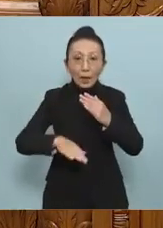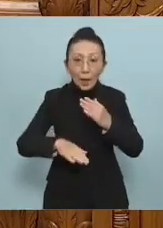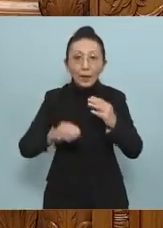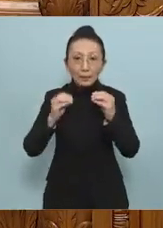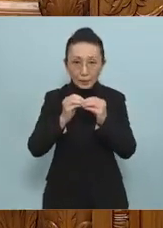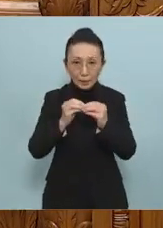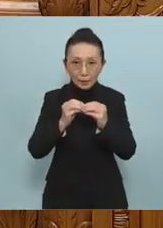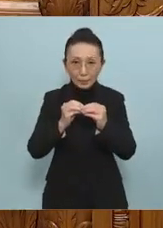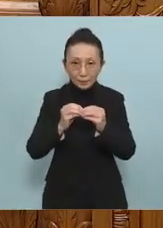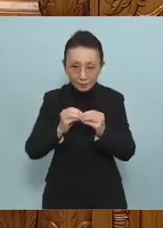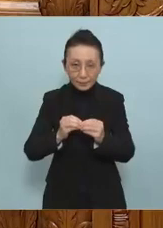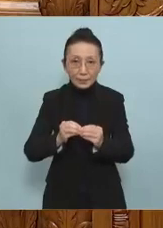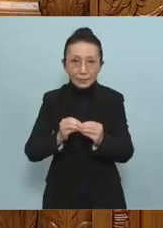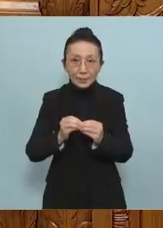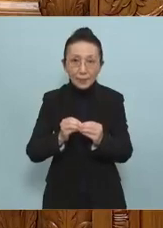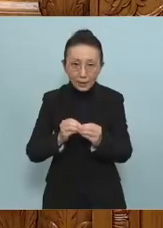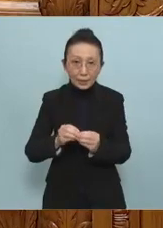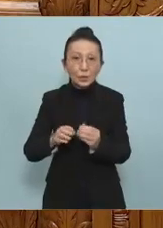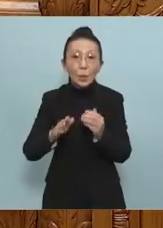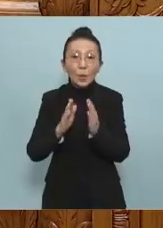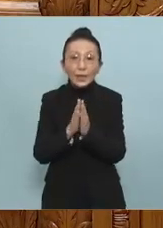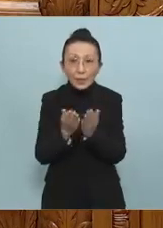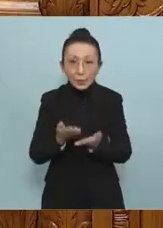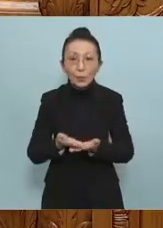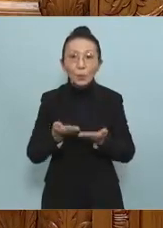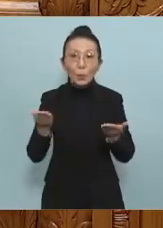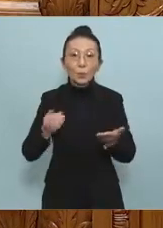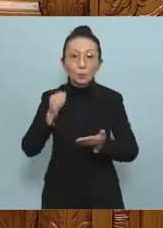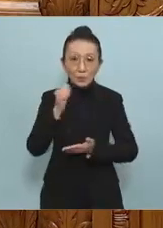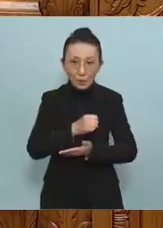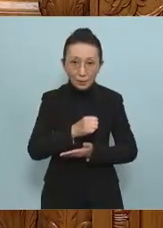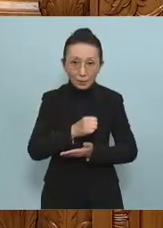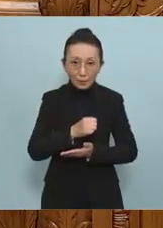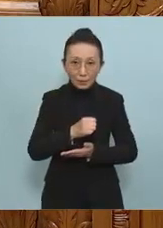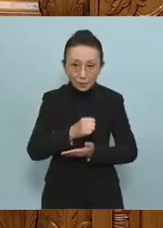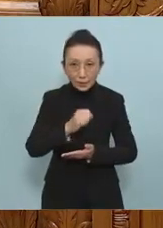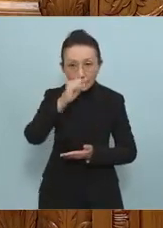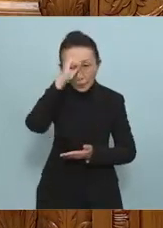に原爆手帳の交付を認め、特定の疾病の発症がな